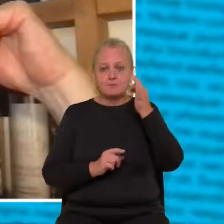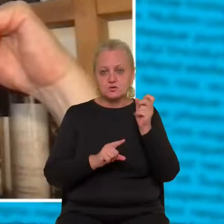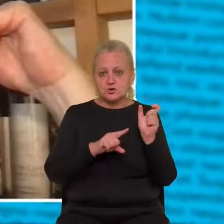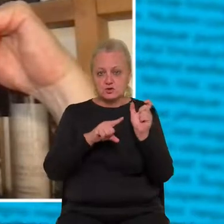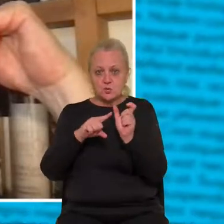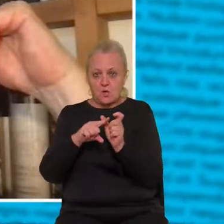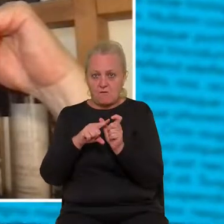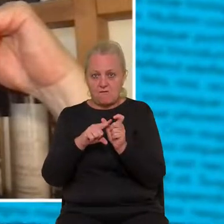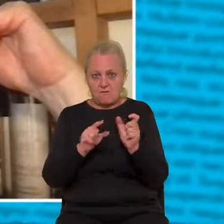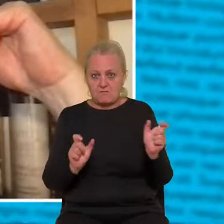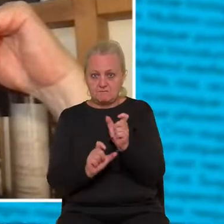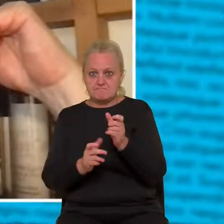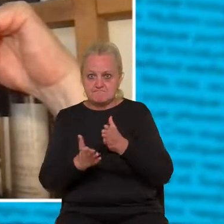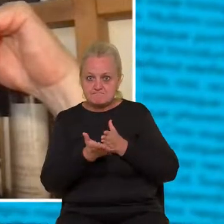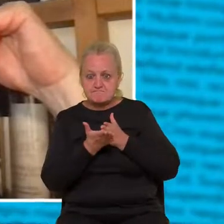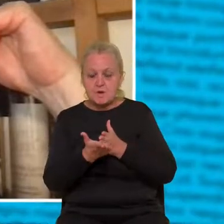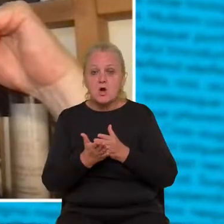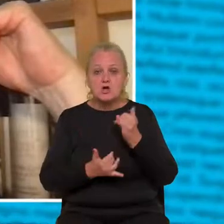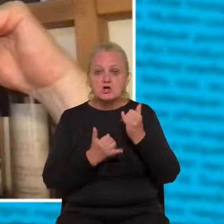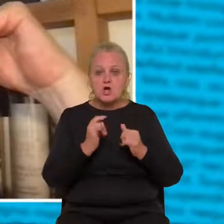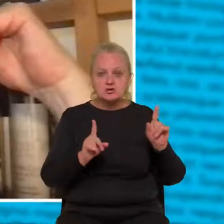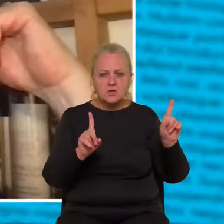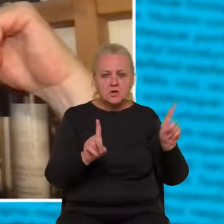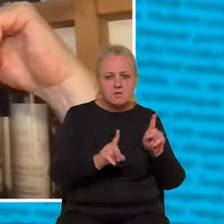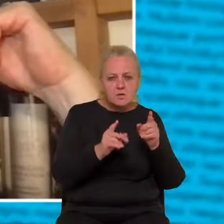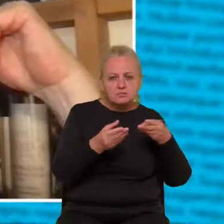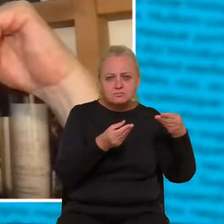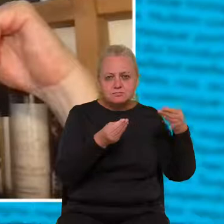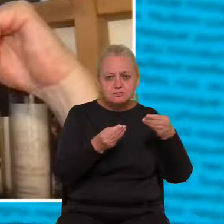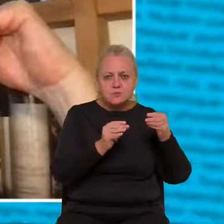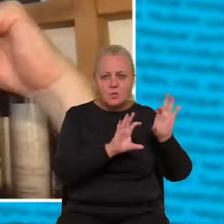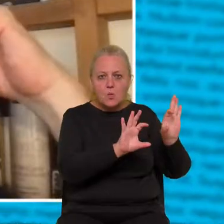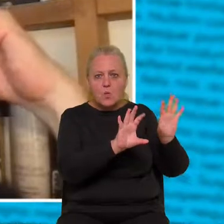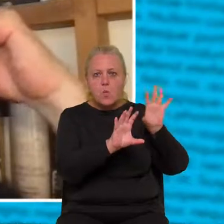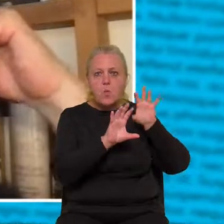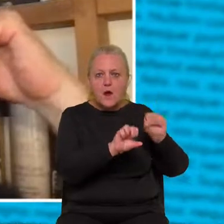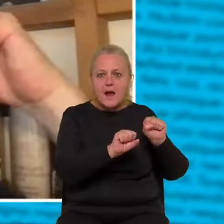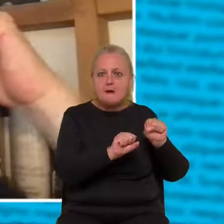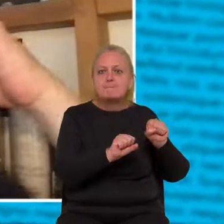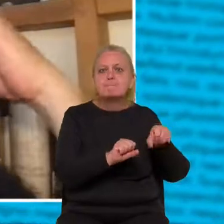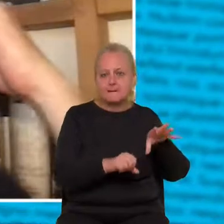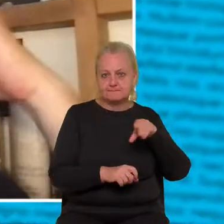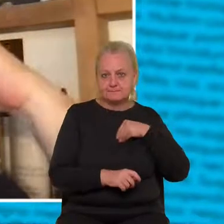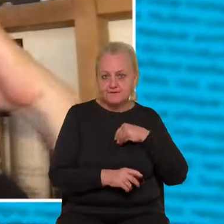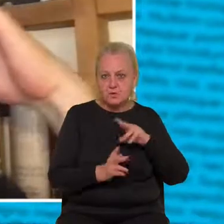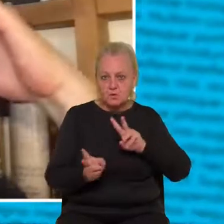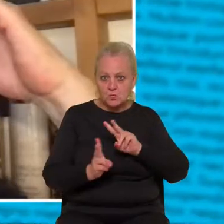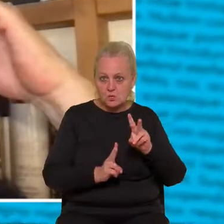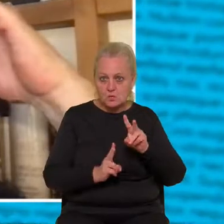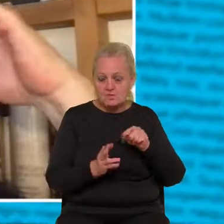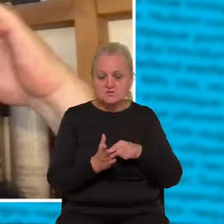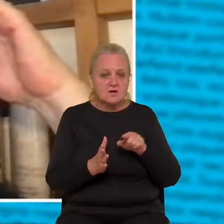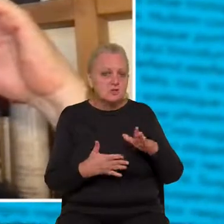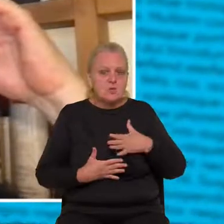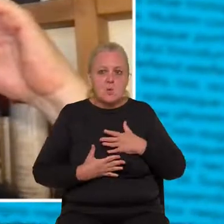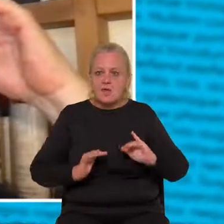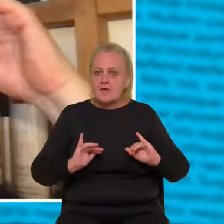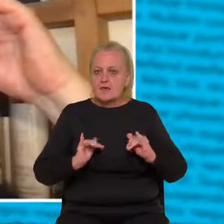Jeżeli mogą wyłapać tę muzykę, to uważam, że jest to coś jakby niczym